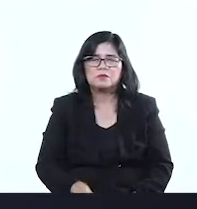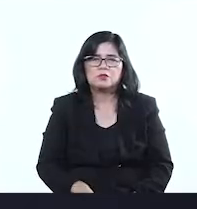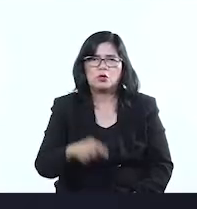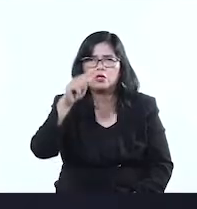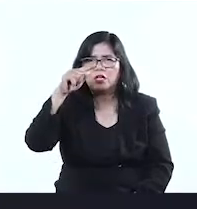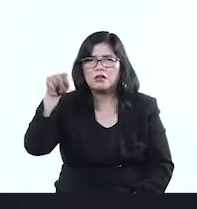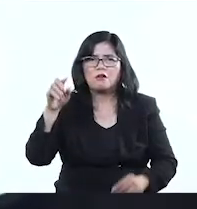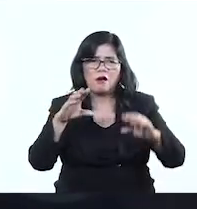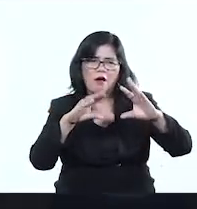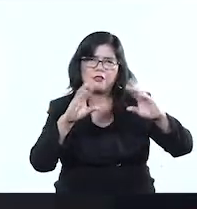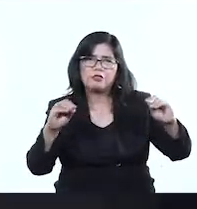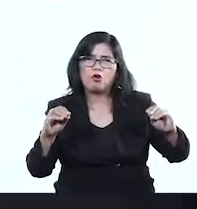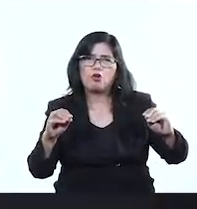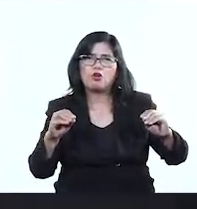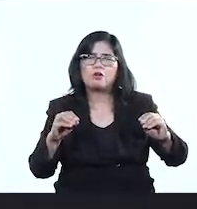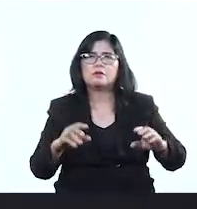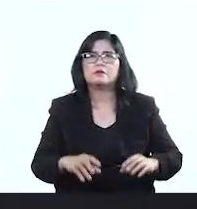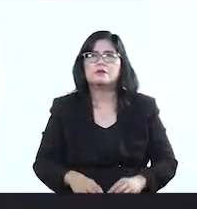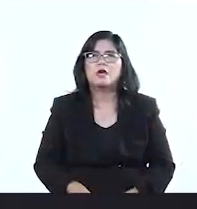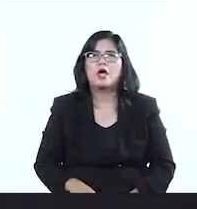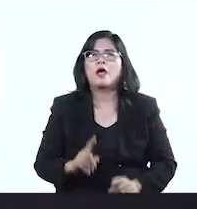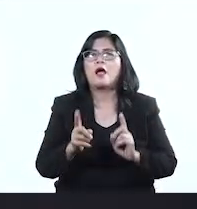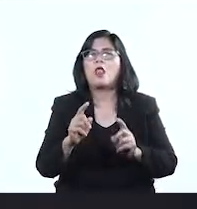Hai kalau ada orang ganteng